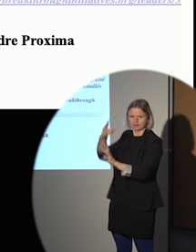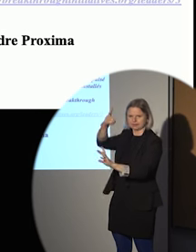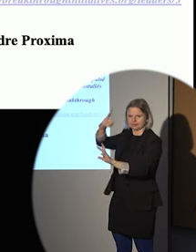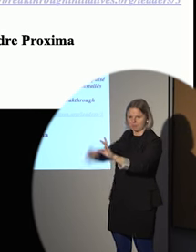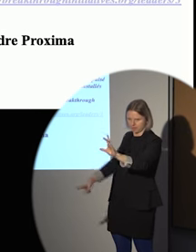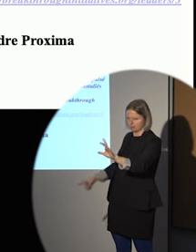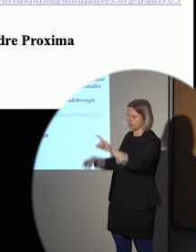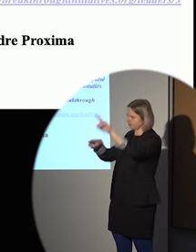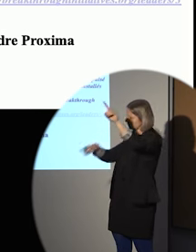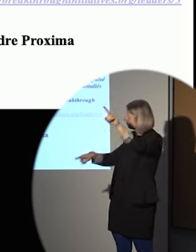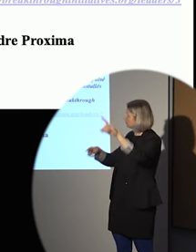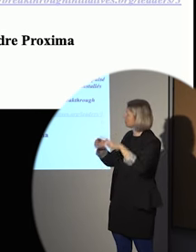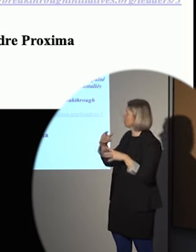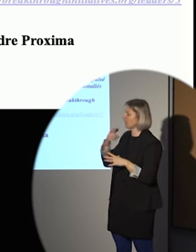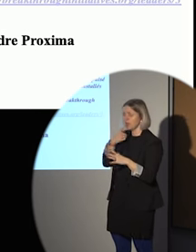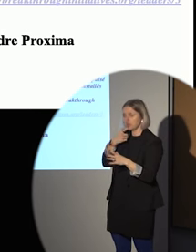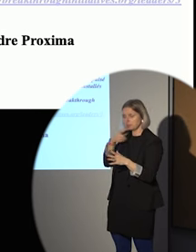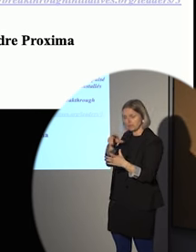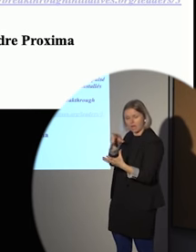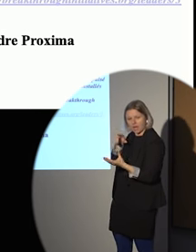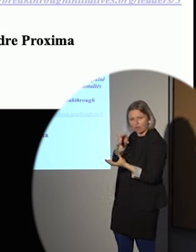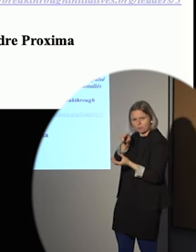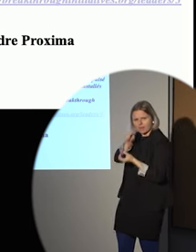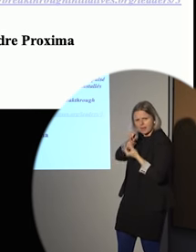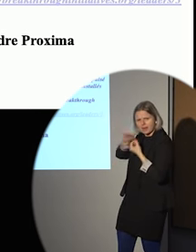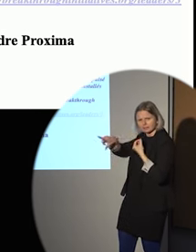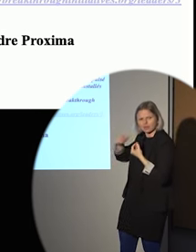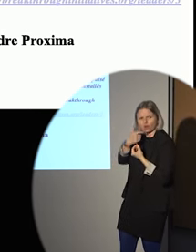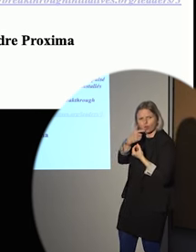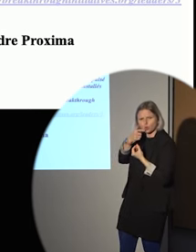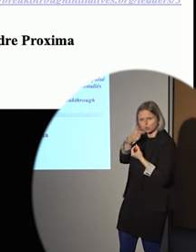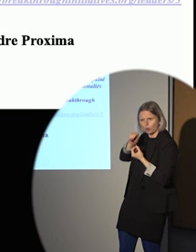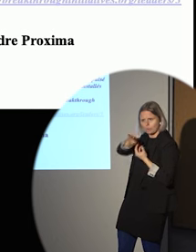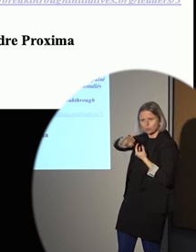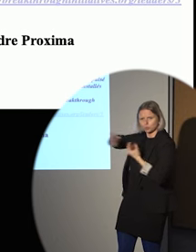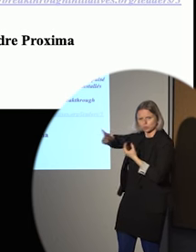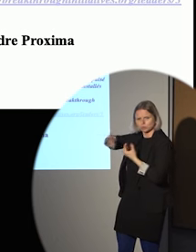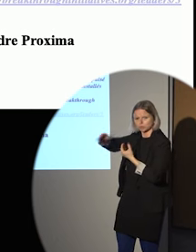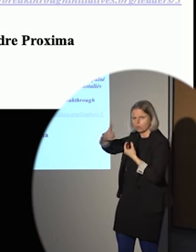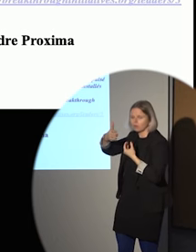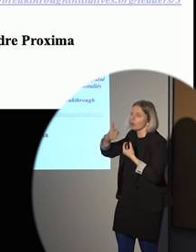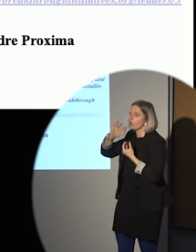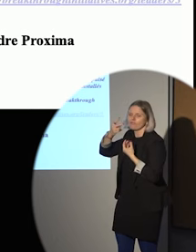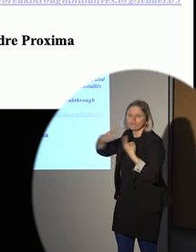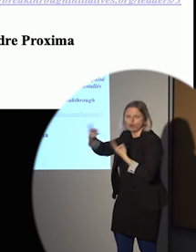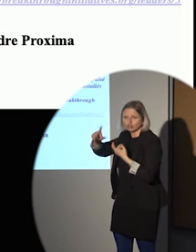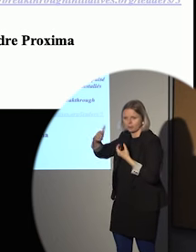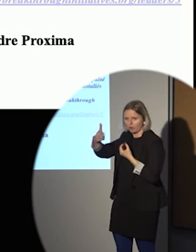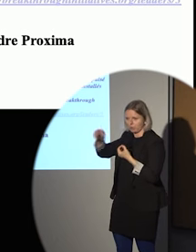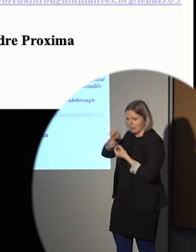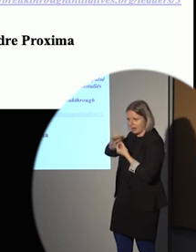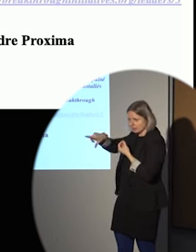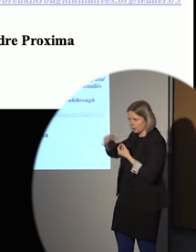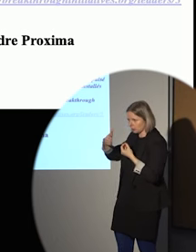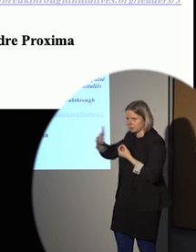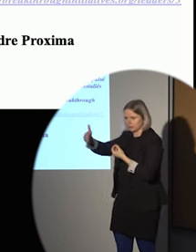pousser avec des lasers. Et ça, c'est un projet qui est en cours. Et on pourrait effectivement atteindre,